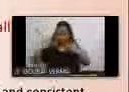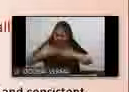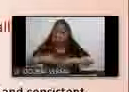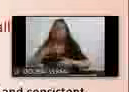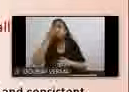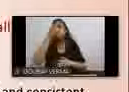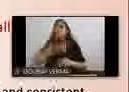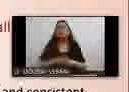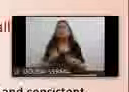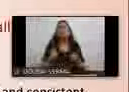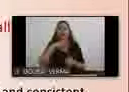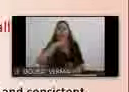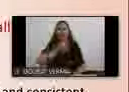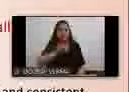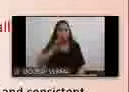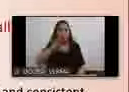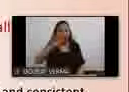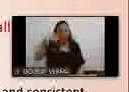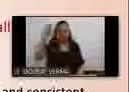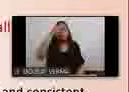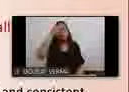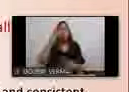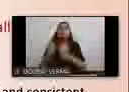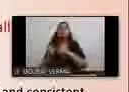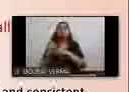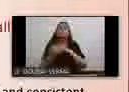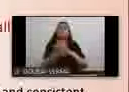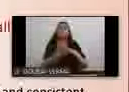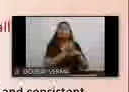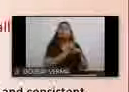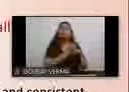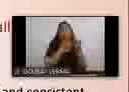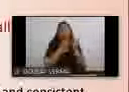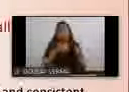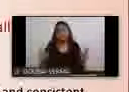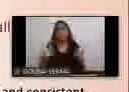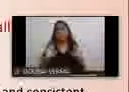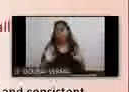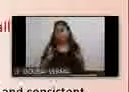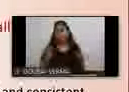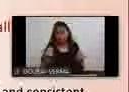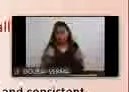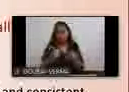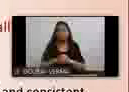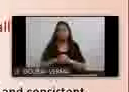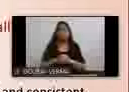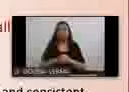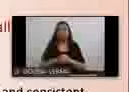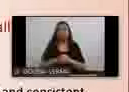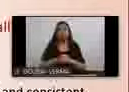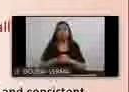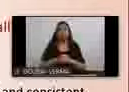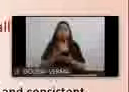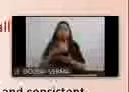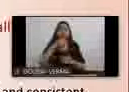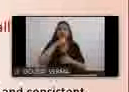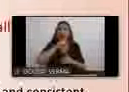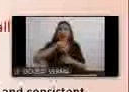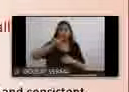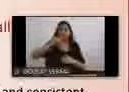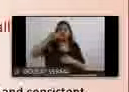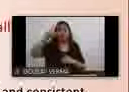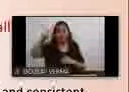what parents are saying. So that is why by the time he reaches his pre-puberty stage,